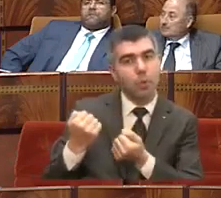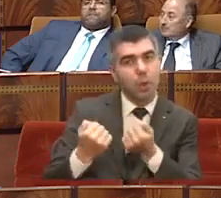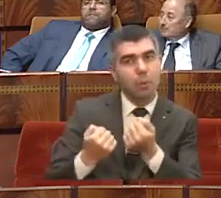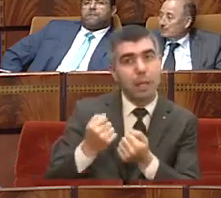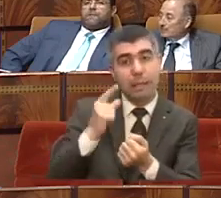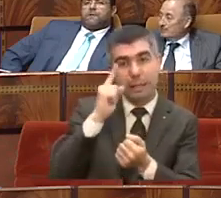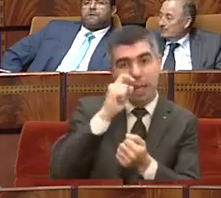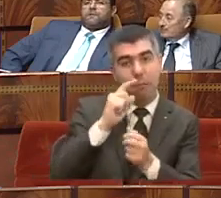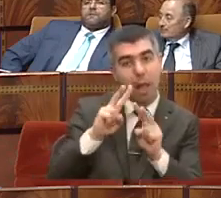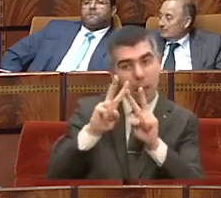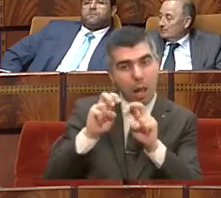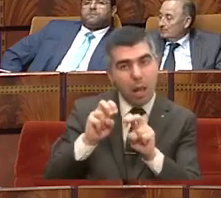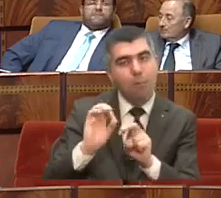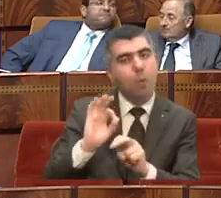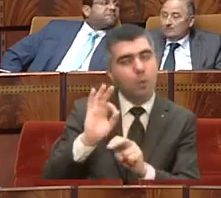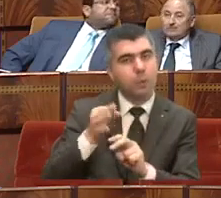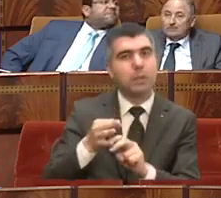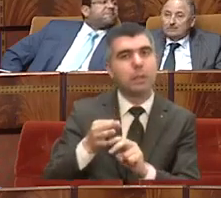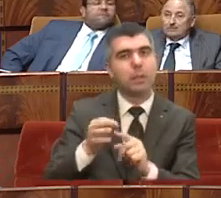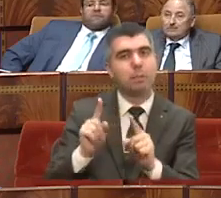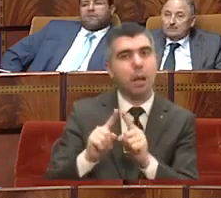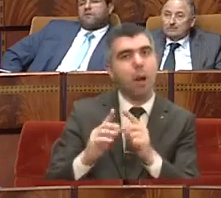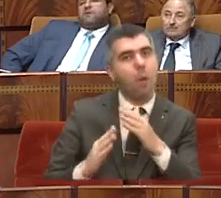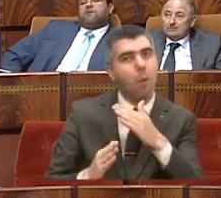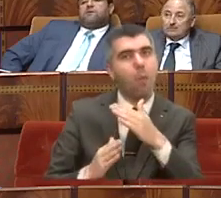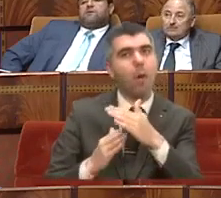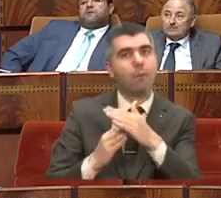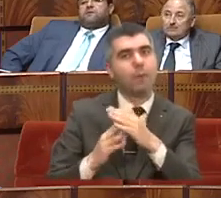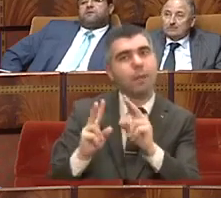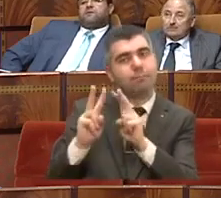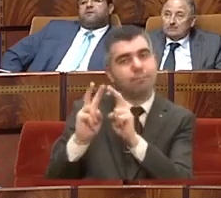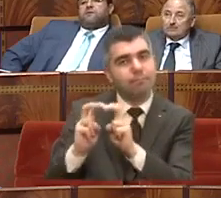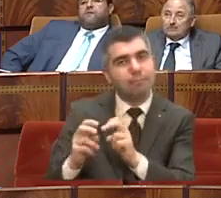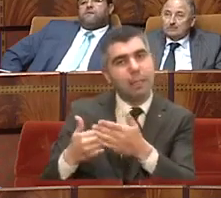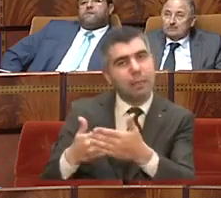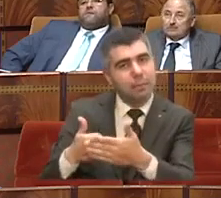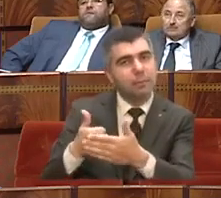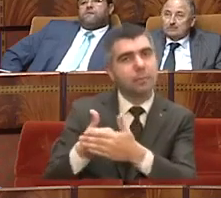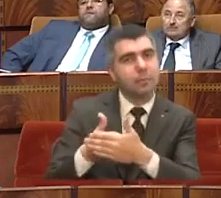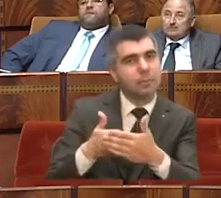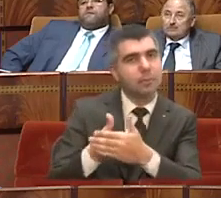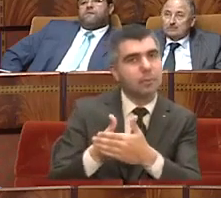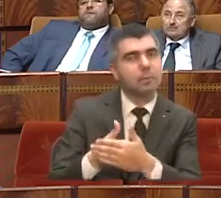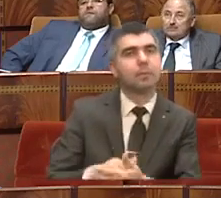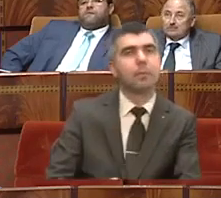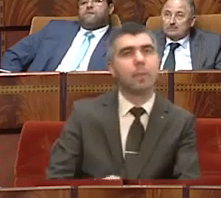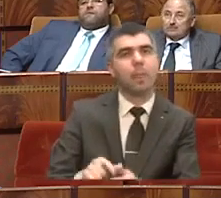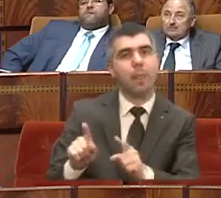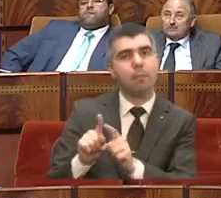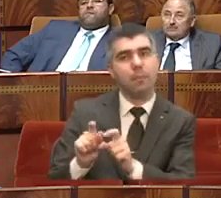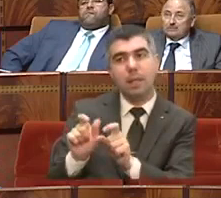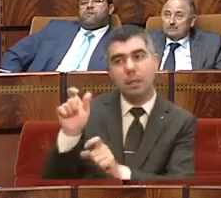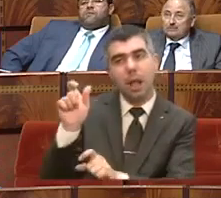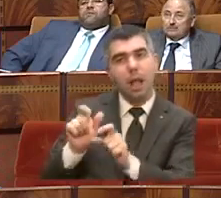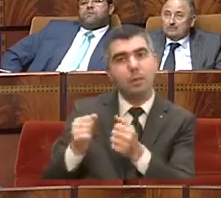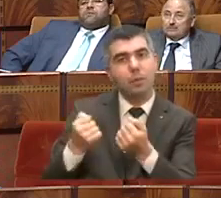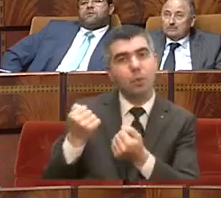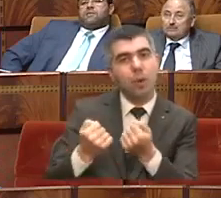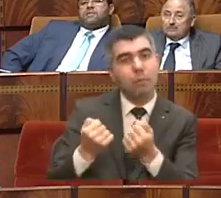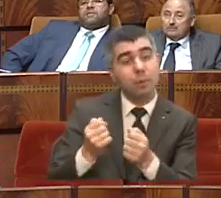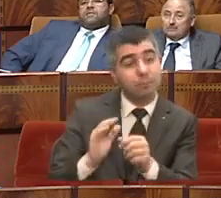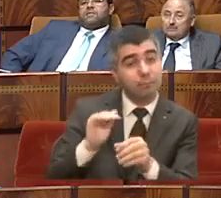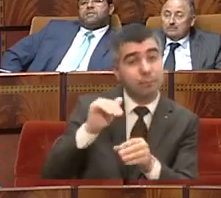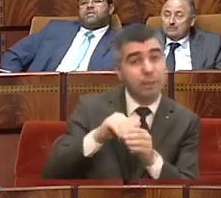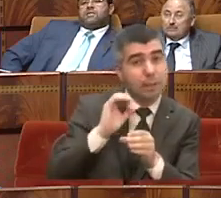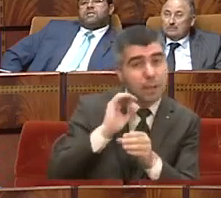هذا الافتحاص راه غادي نكونوا حدينا من حوادث السير، وكذا ضمننا السلامه الطرقيه، وهذا ضمان السلامه